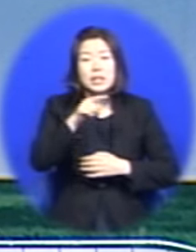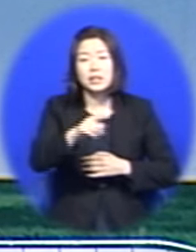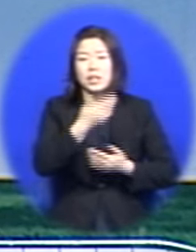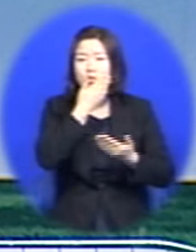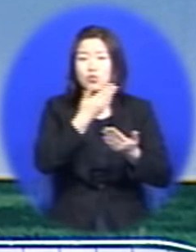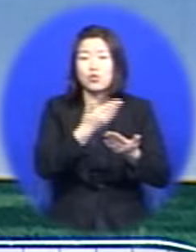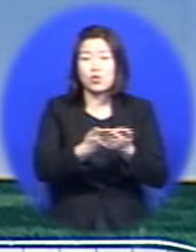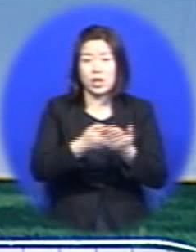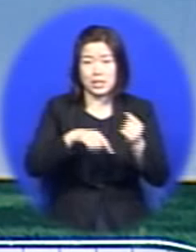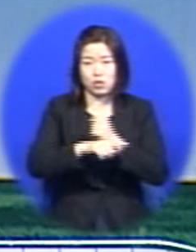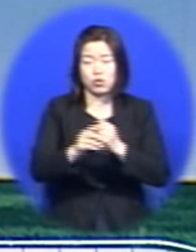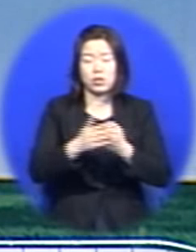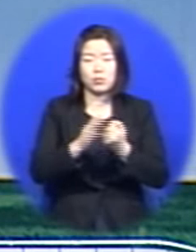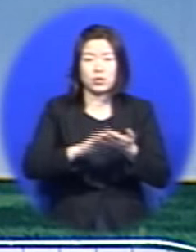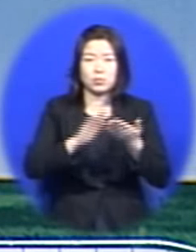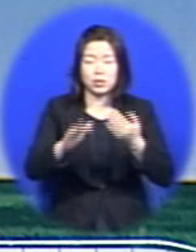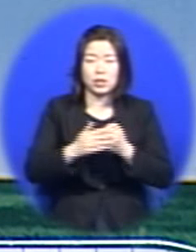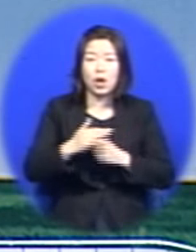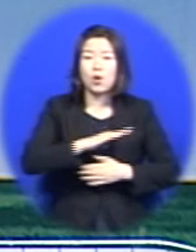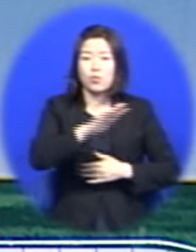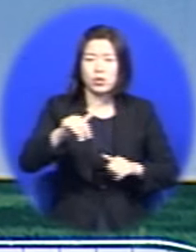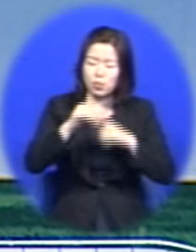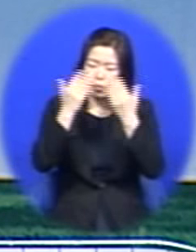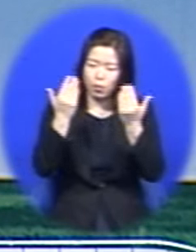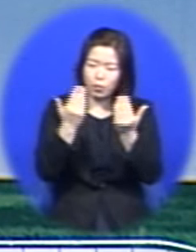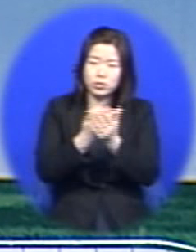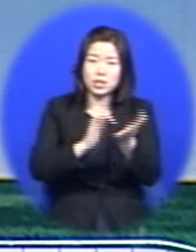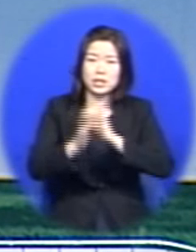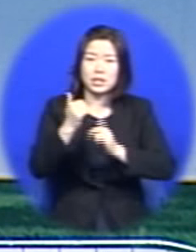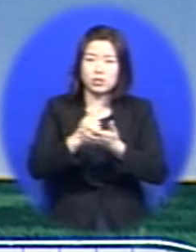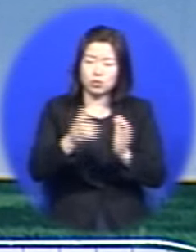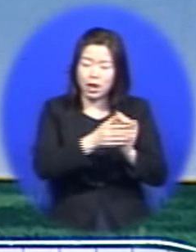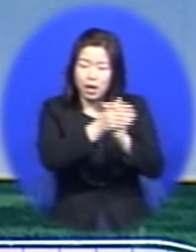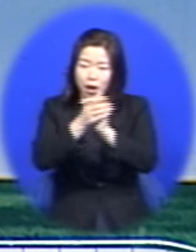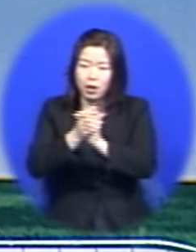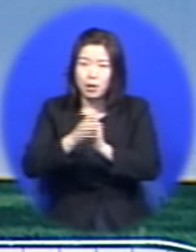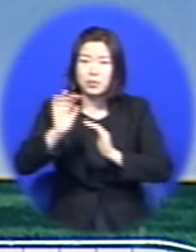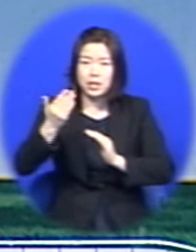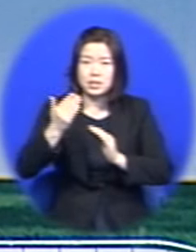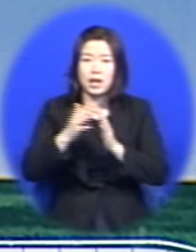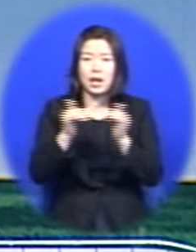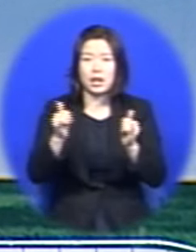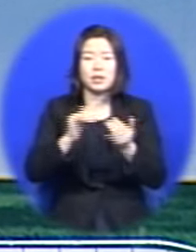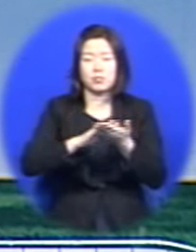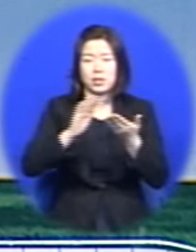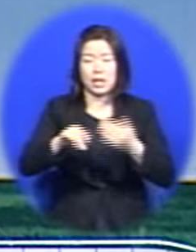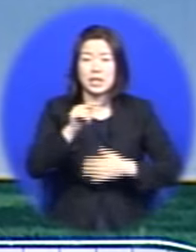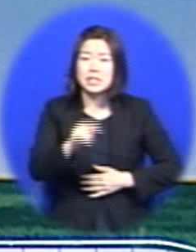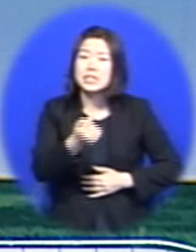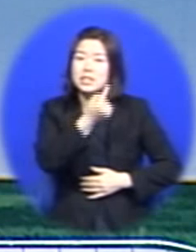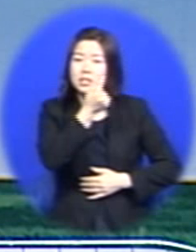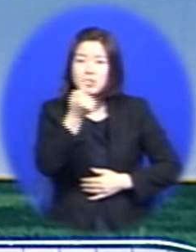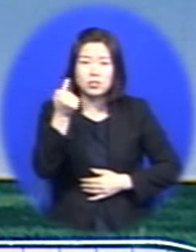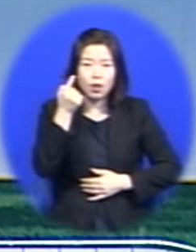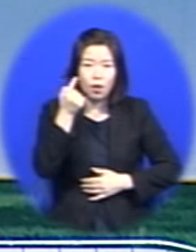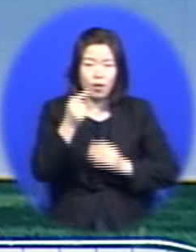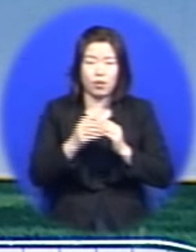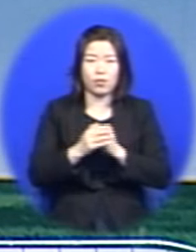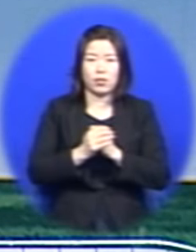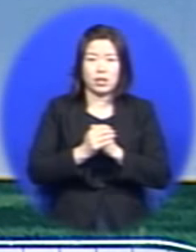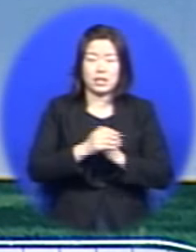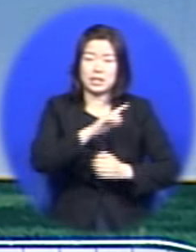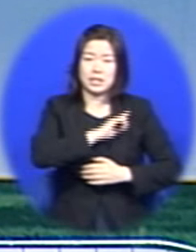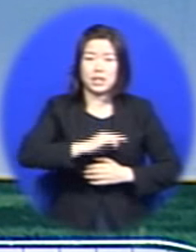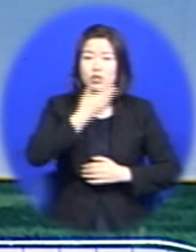거니까. 우리는 예수님과 온전히 연합된 자입니다. 이 증거가